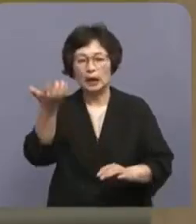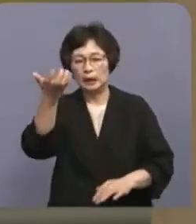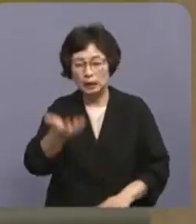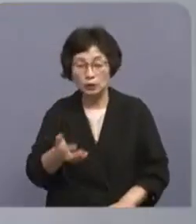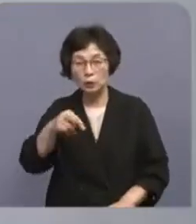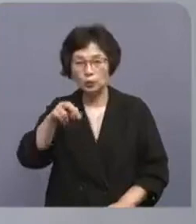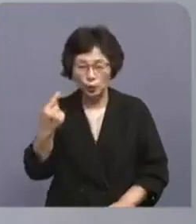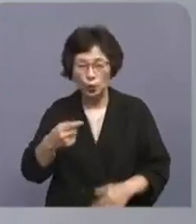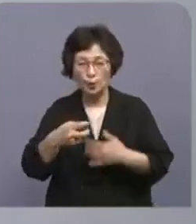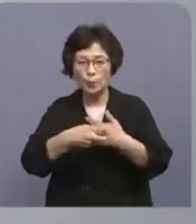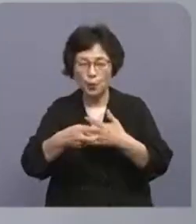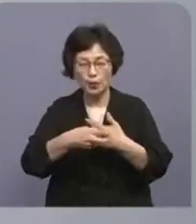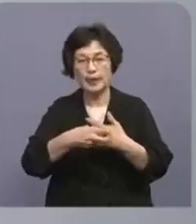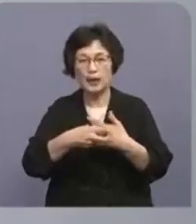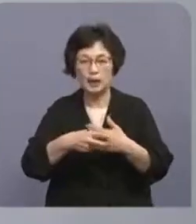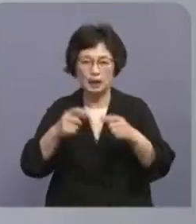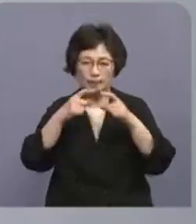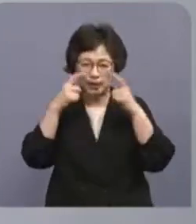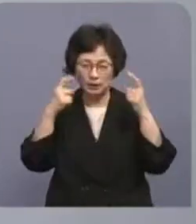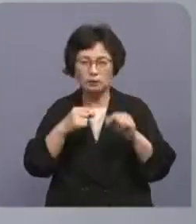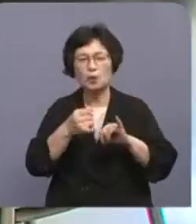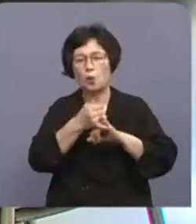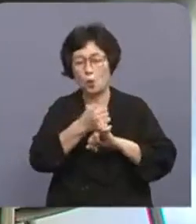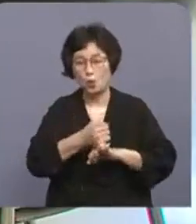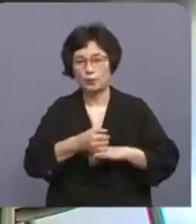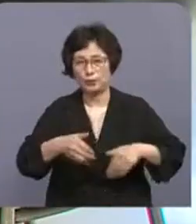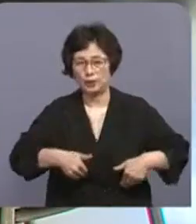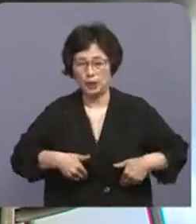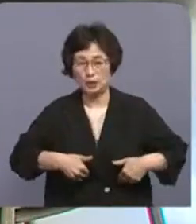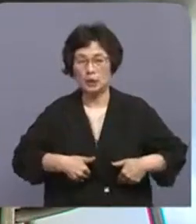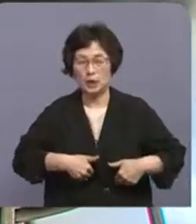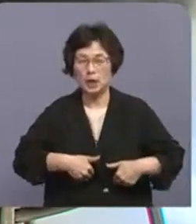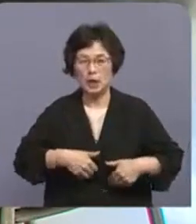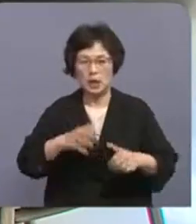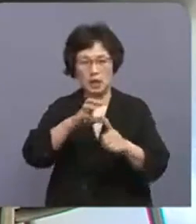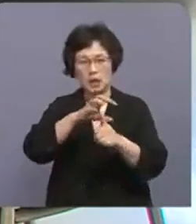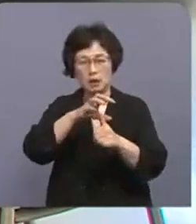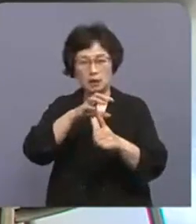낮추더라도 병원급 의료기관의 마스크 착용 의무를 해제할지 말지 등의